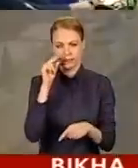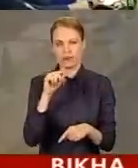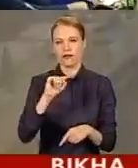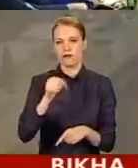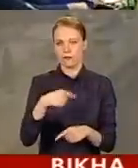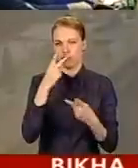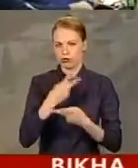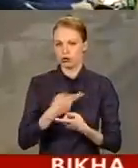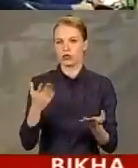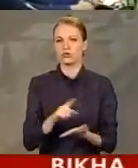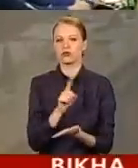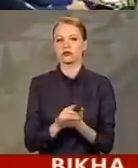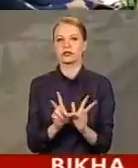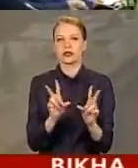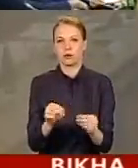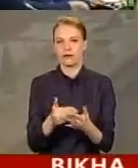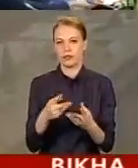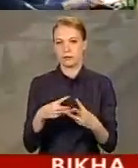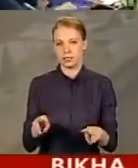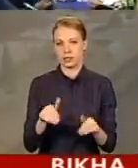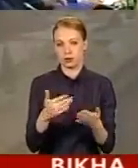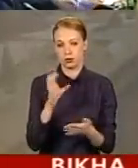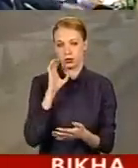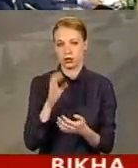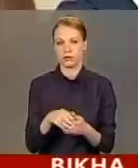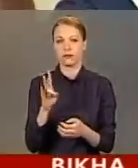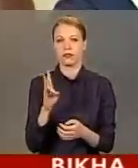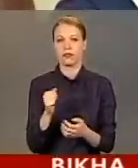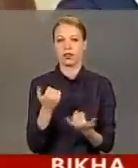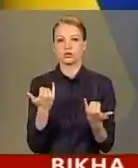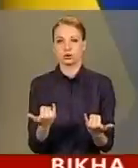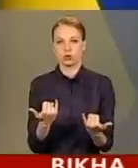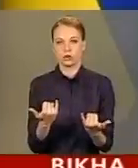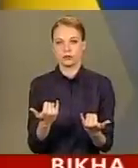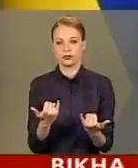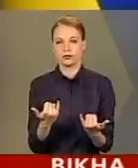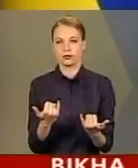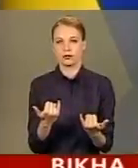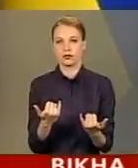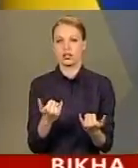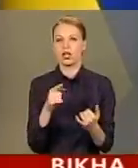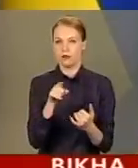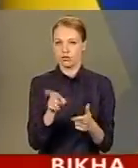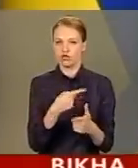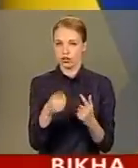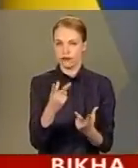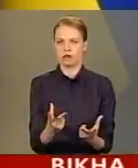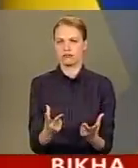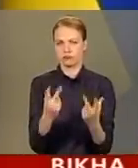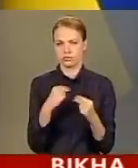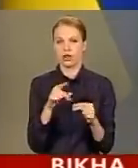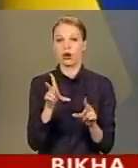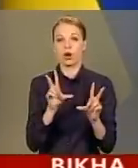вимагав публічних зобов'язань від міністра. Прошу, послухайте. На сьогодні. Чи гарантуєте ви